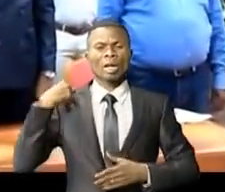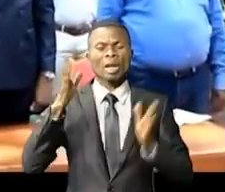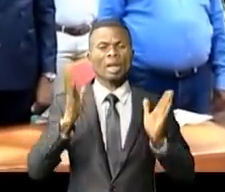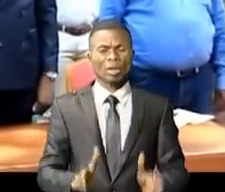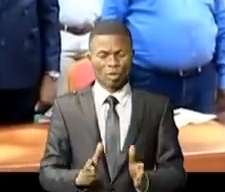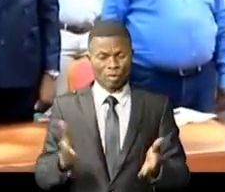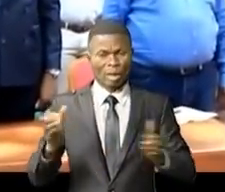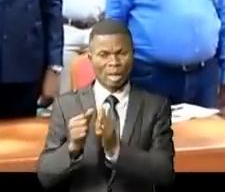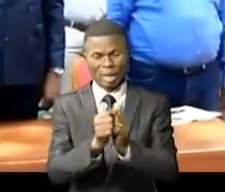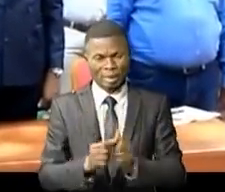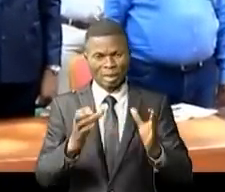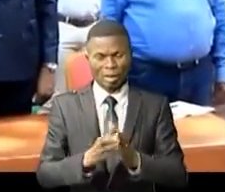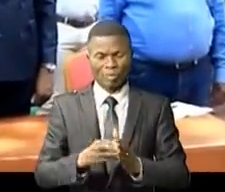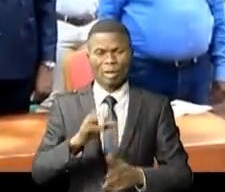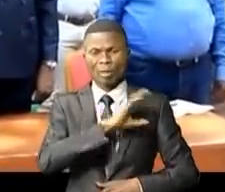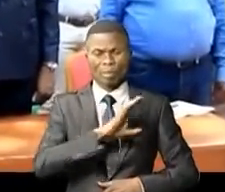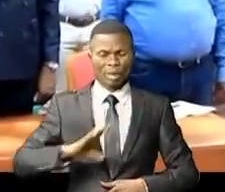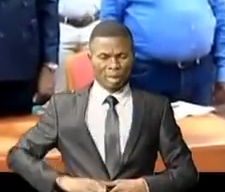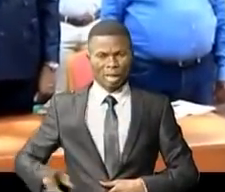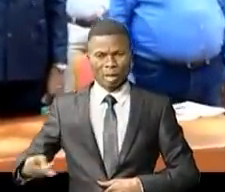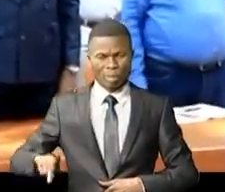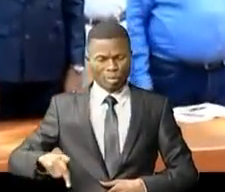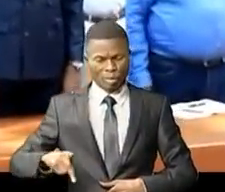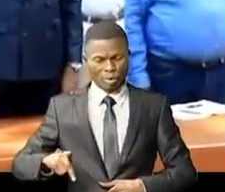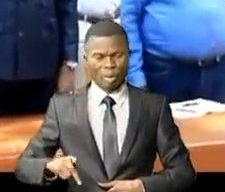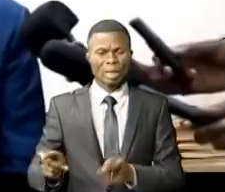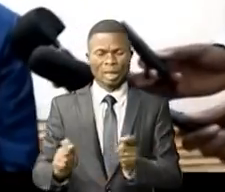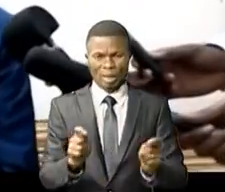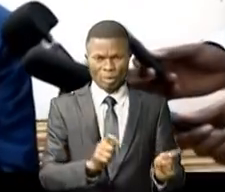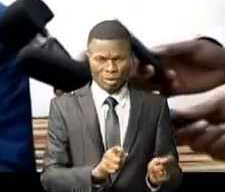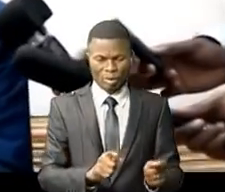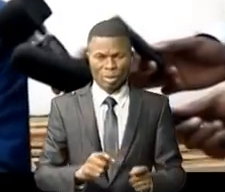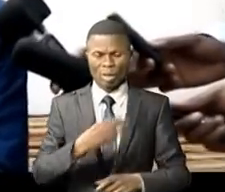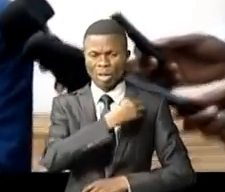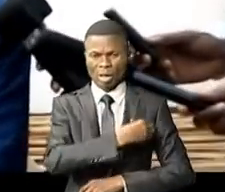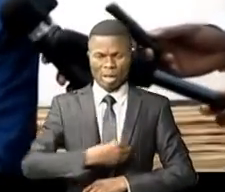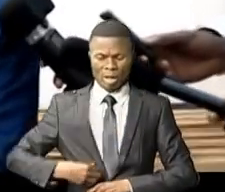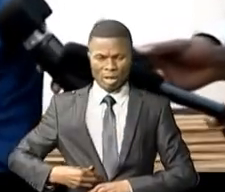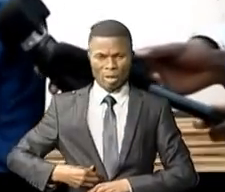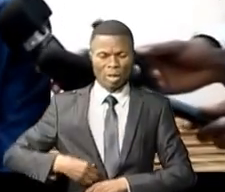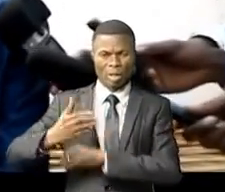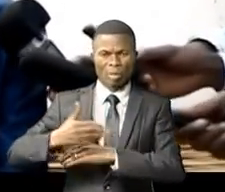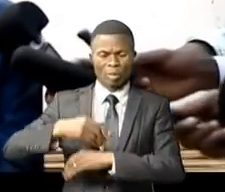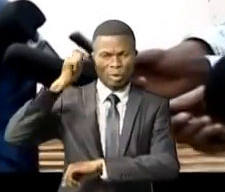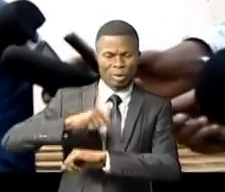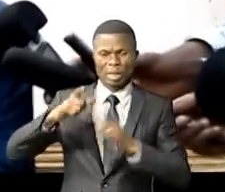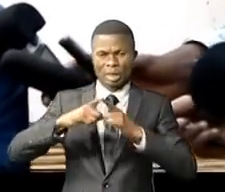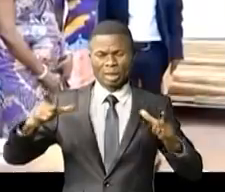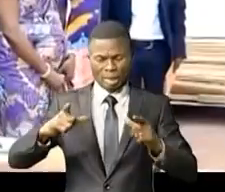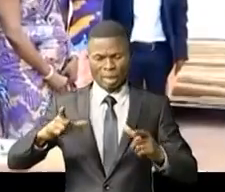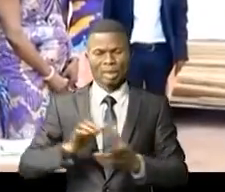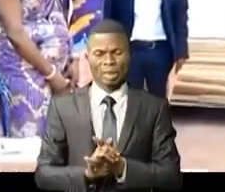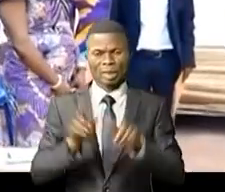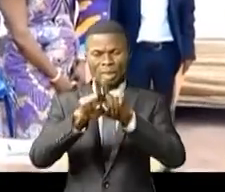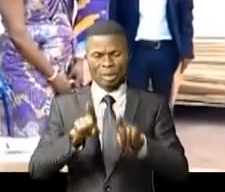ministres provinciaux de l'Intérieur, les procureurs généraux près de la cour d'appel du Tanganyika, les procureurs de la République près des tribunaux de grandes instances de Calébi,